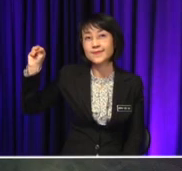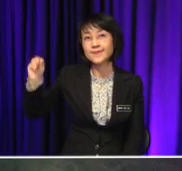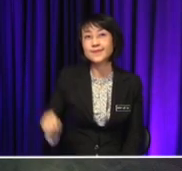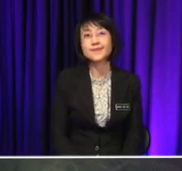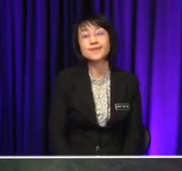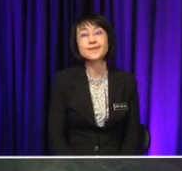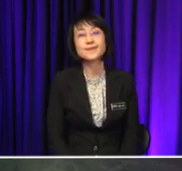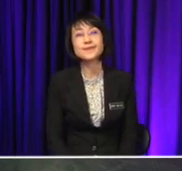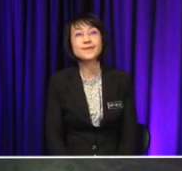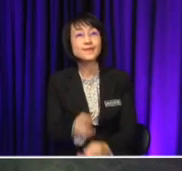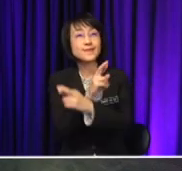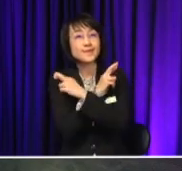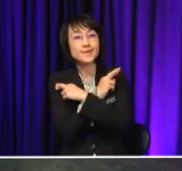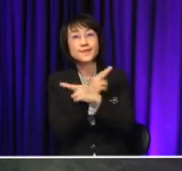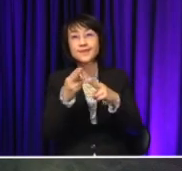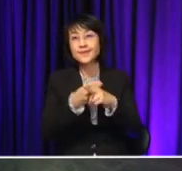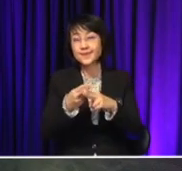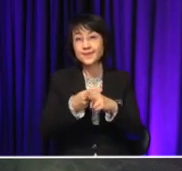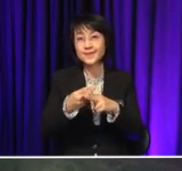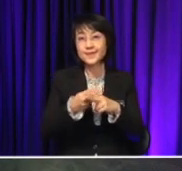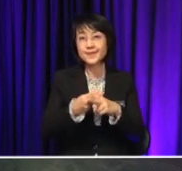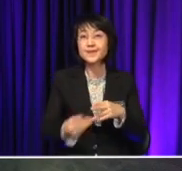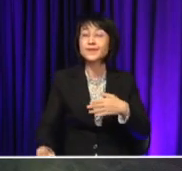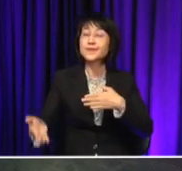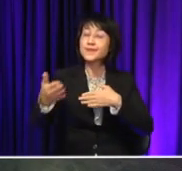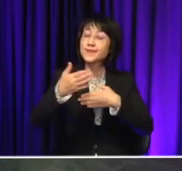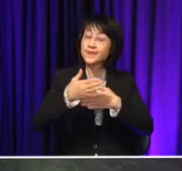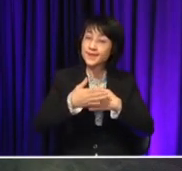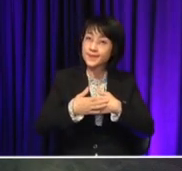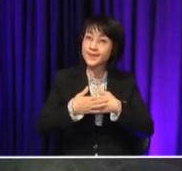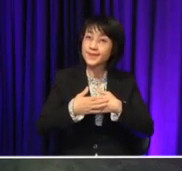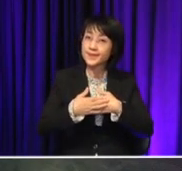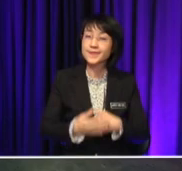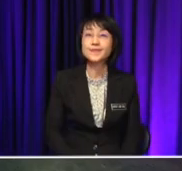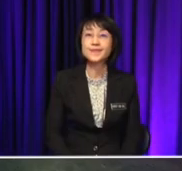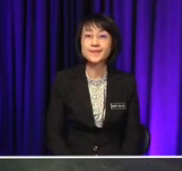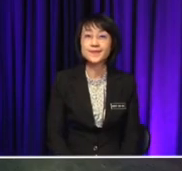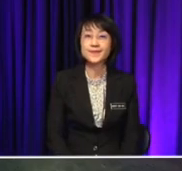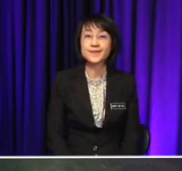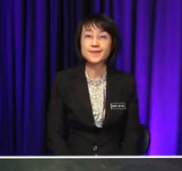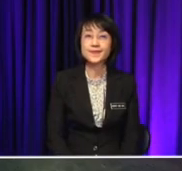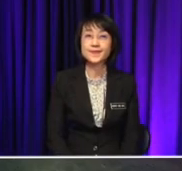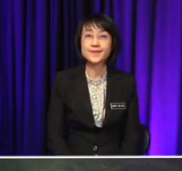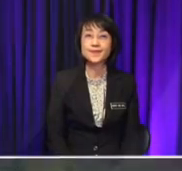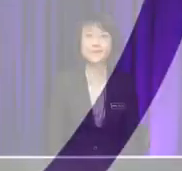kita kembali selepas ini Teruskan menonton jadi TV GPS